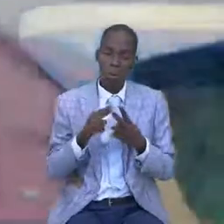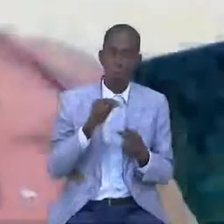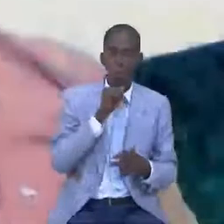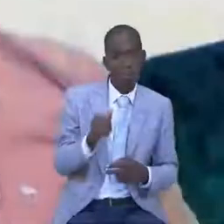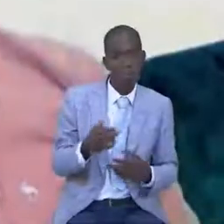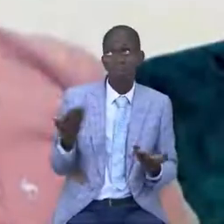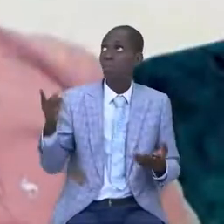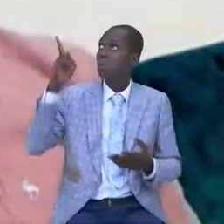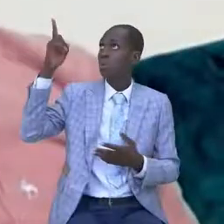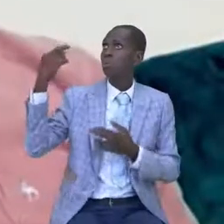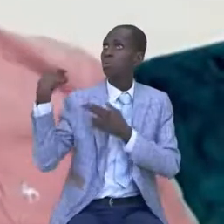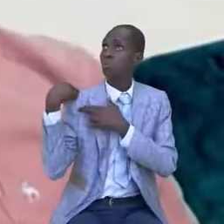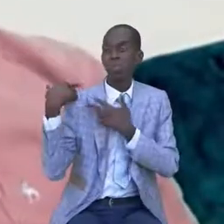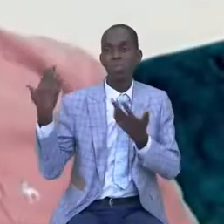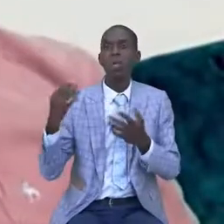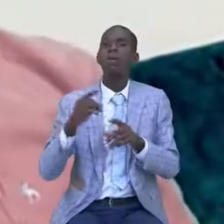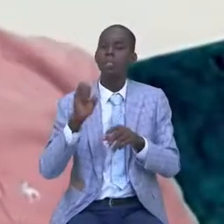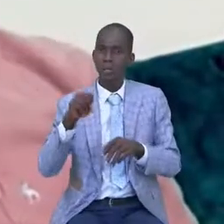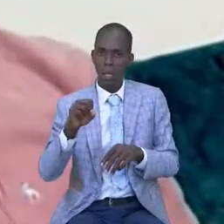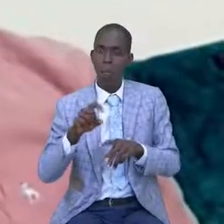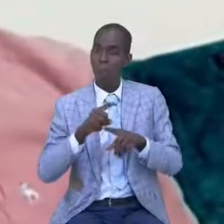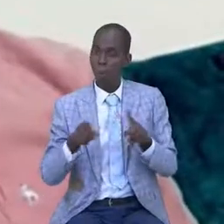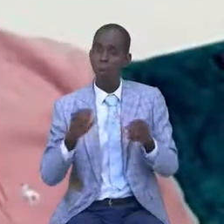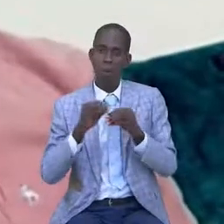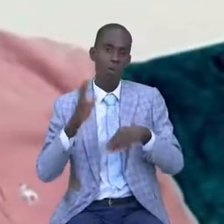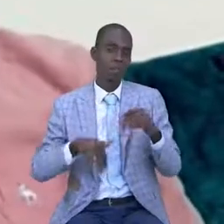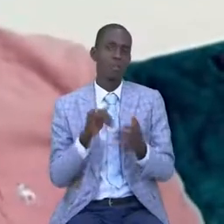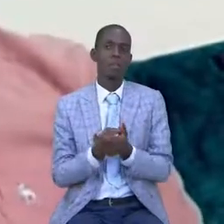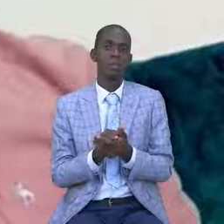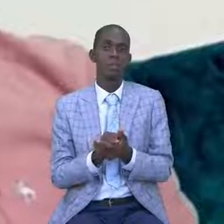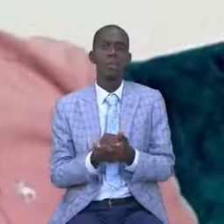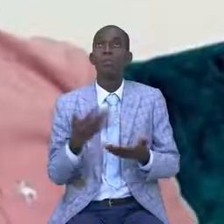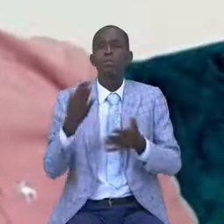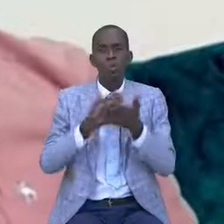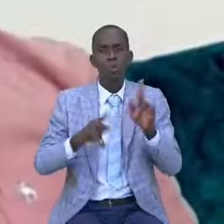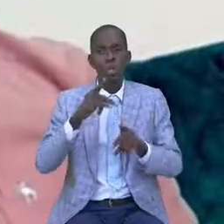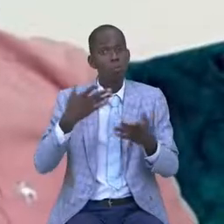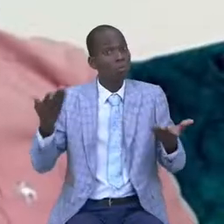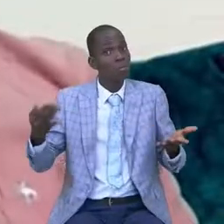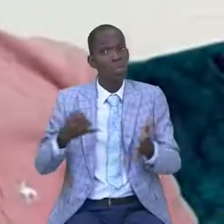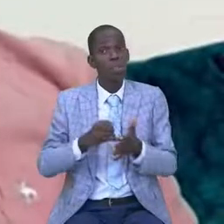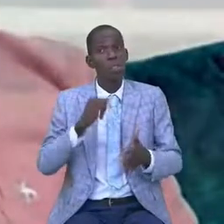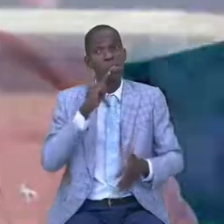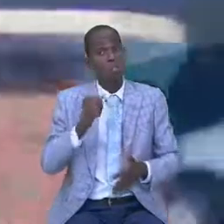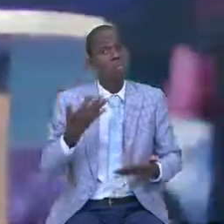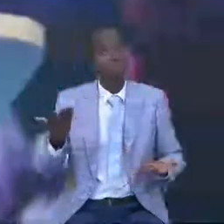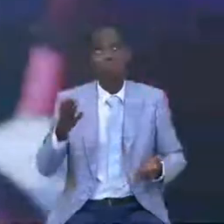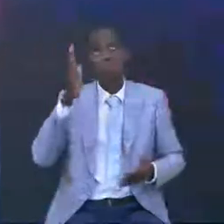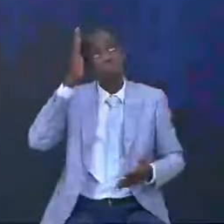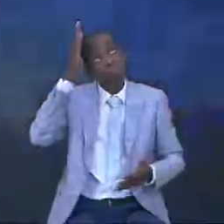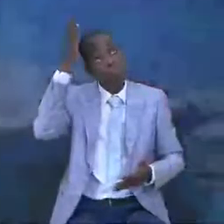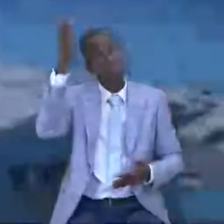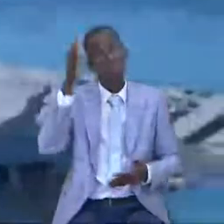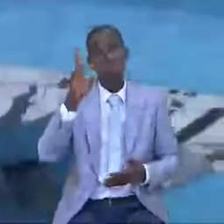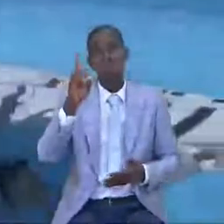Dieu si je serai sauvé ou pas. Oui, c'est au-delà de cela. Oui,